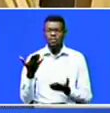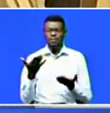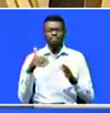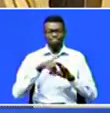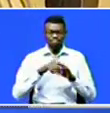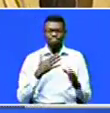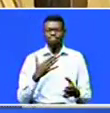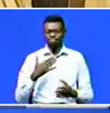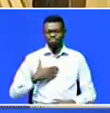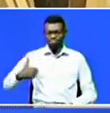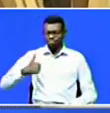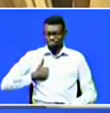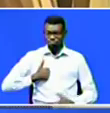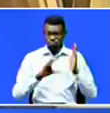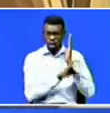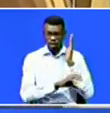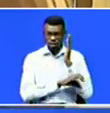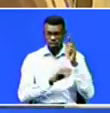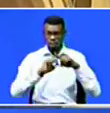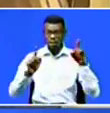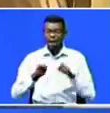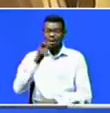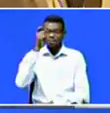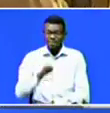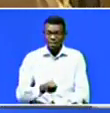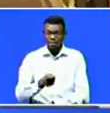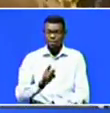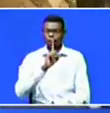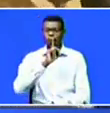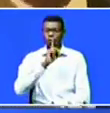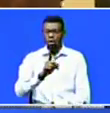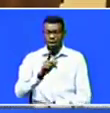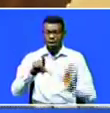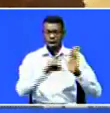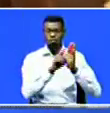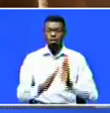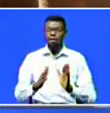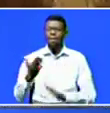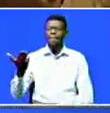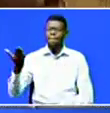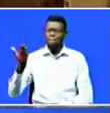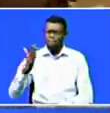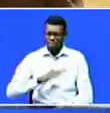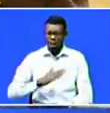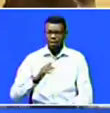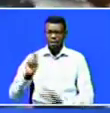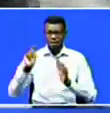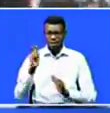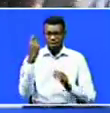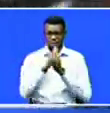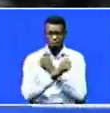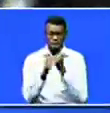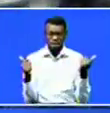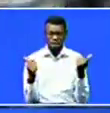Canada, Jaji Weldon Korir aliagiza wakili Miguna Miguna apate makaribisho stahiki katika marejeo yake